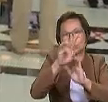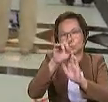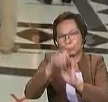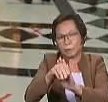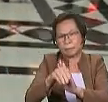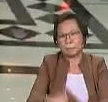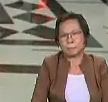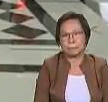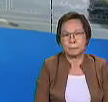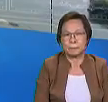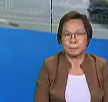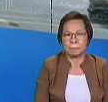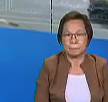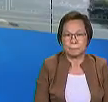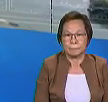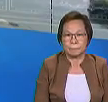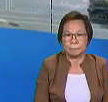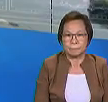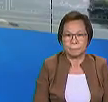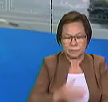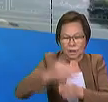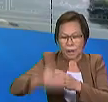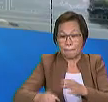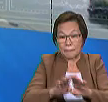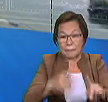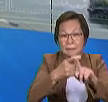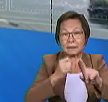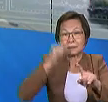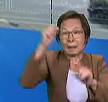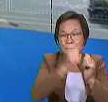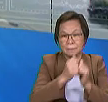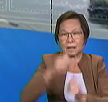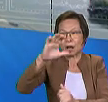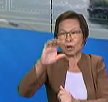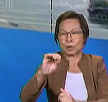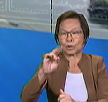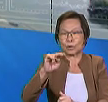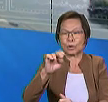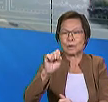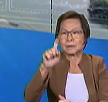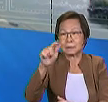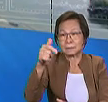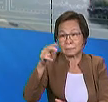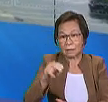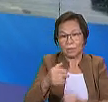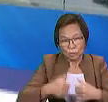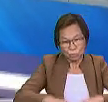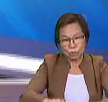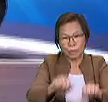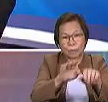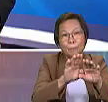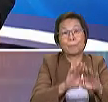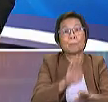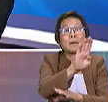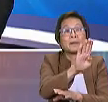menit setiap paparan dari Sabah bersama saya konstantin pahlawan teruskan bersama berita